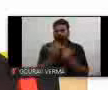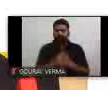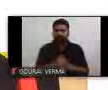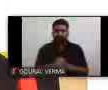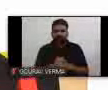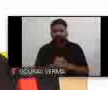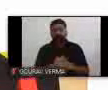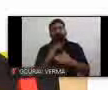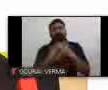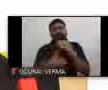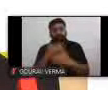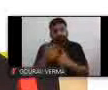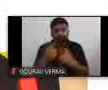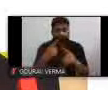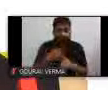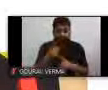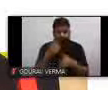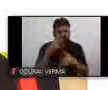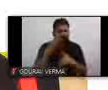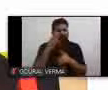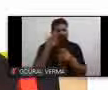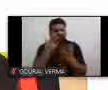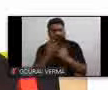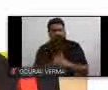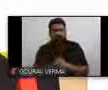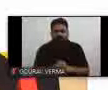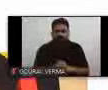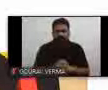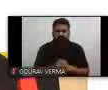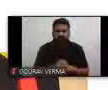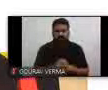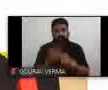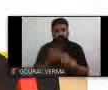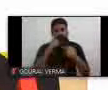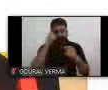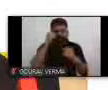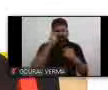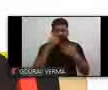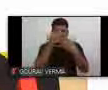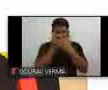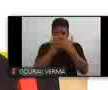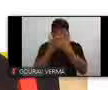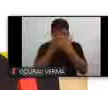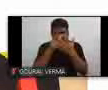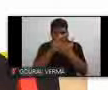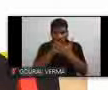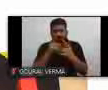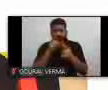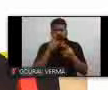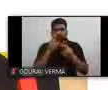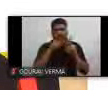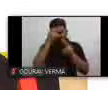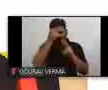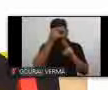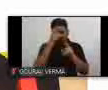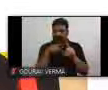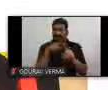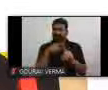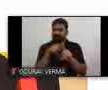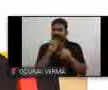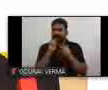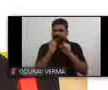देन इट इज ऑल्सो इम्पॉर्टेंट दैट की कॉन्ट्रास्ट सेंसिटिविटी में प्रॉब्लम है, इट विल लीड टू डिफिकल्टी इन